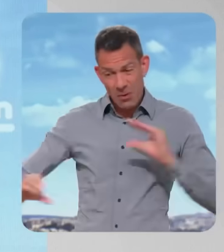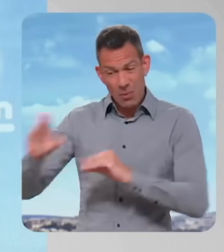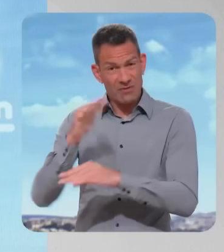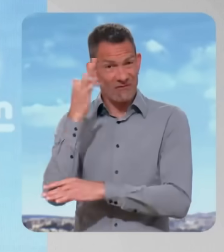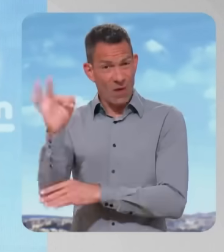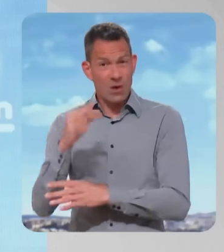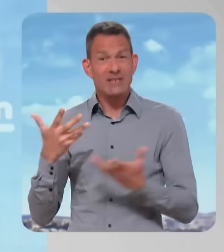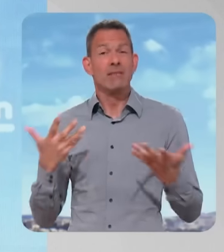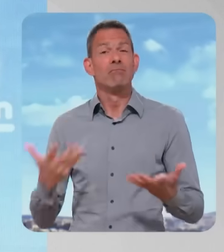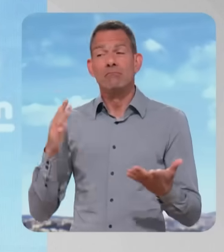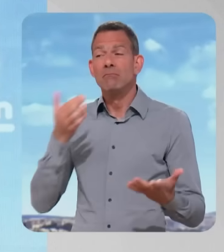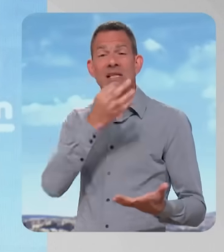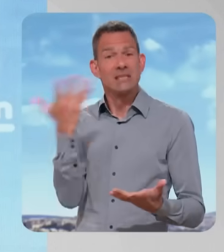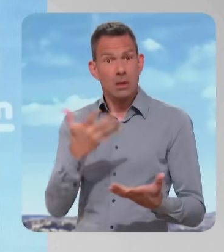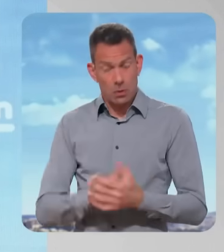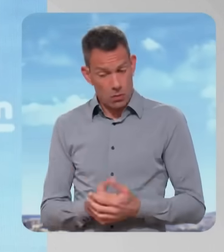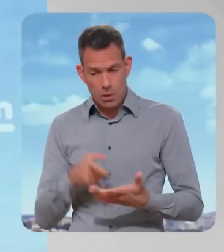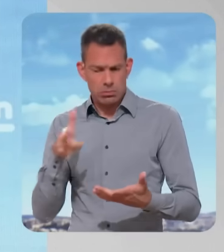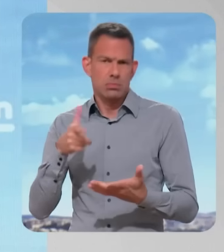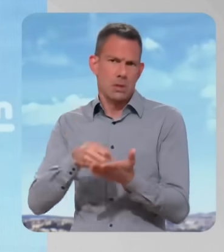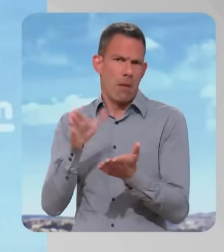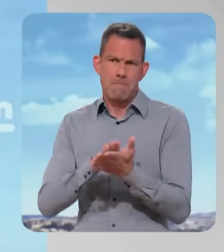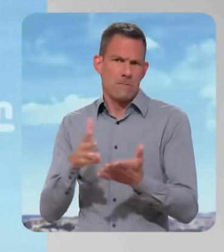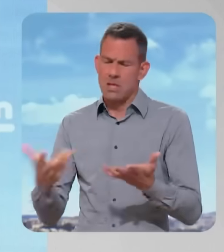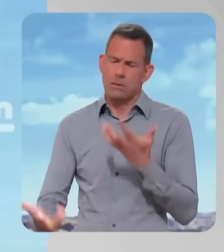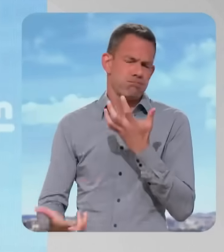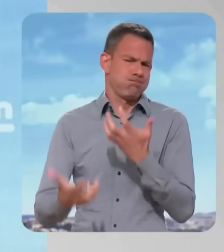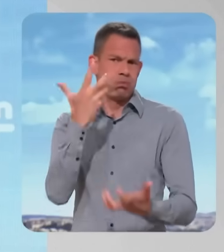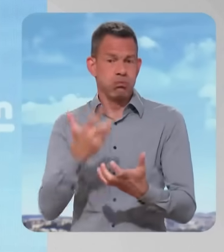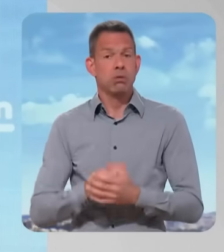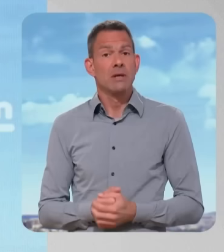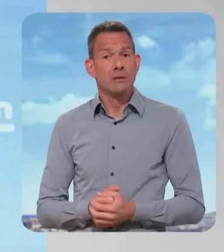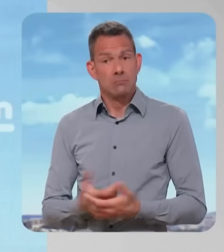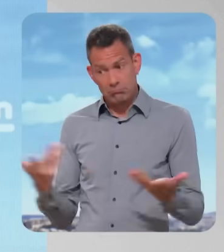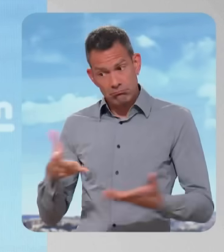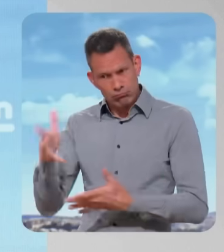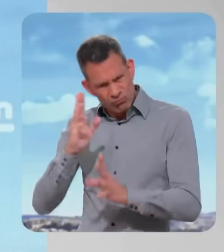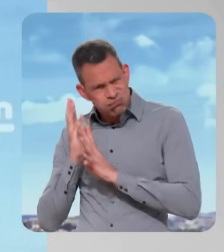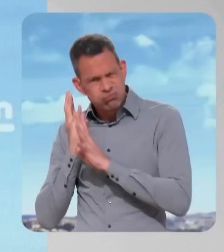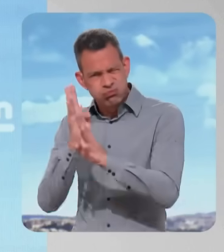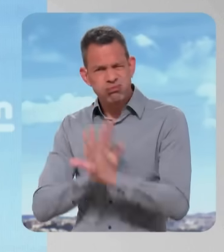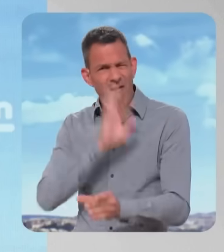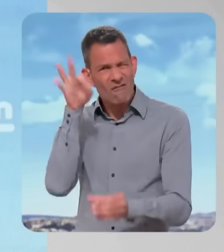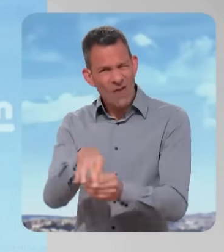envoyé aujourd'hui comme message c'est un message d'une puissance incroyable ils ont été en masse aux